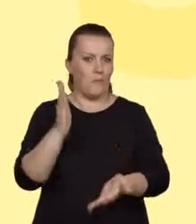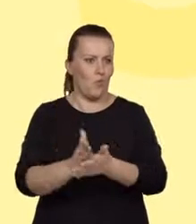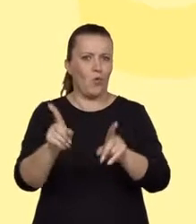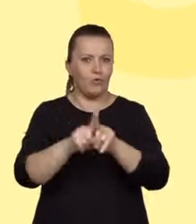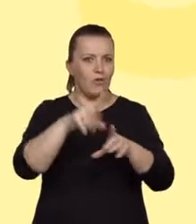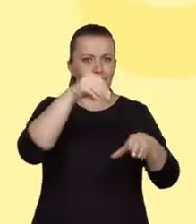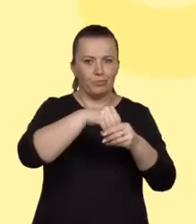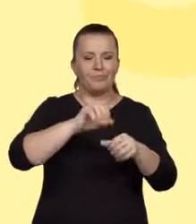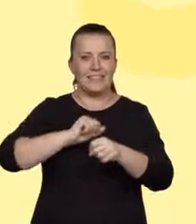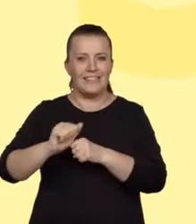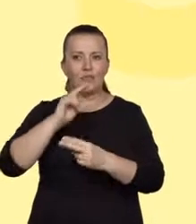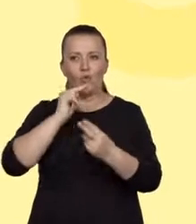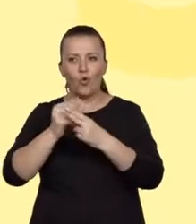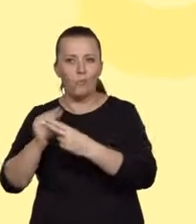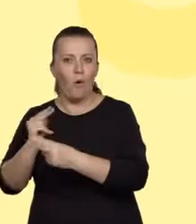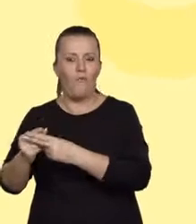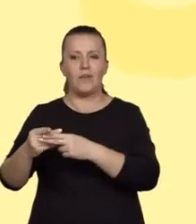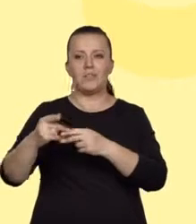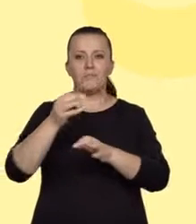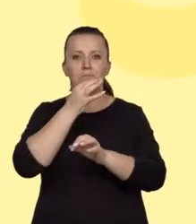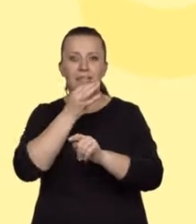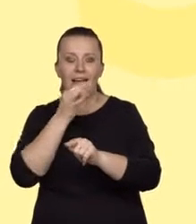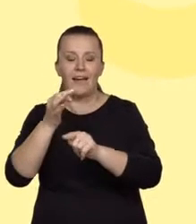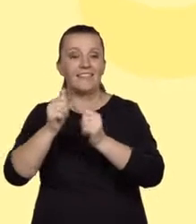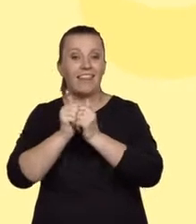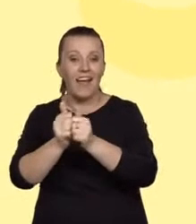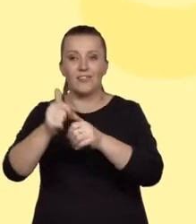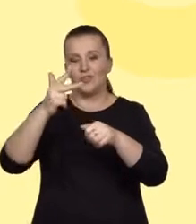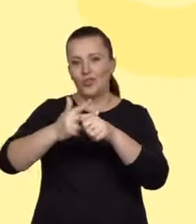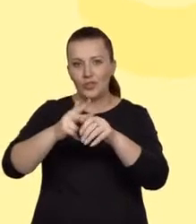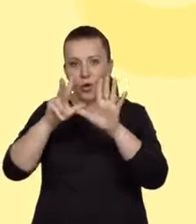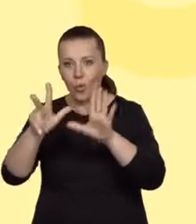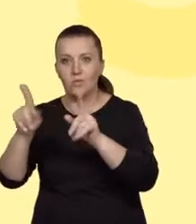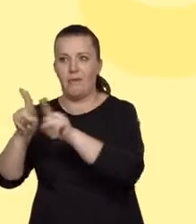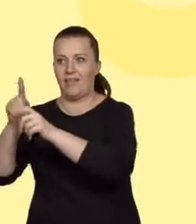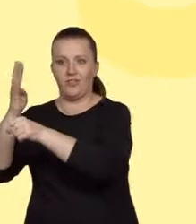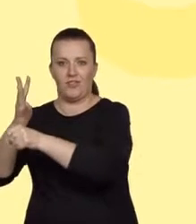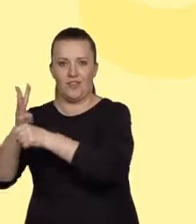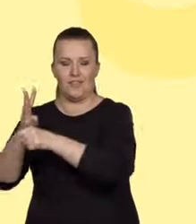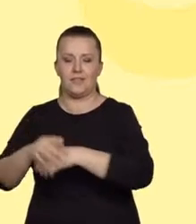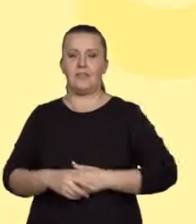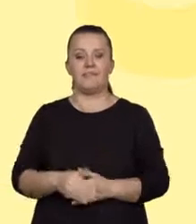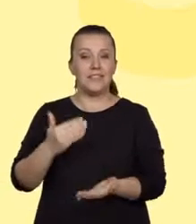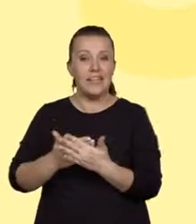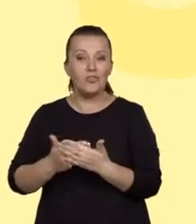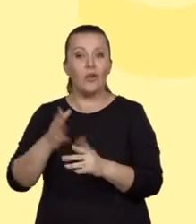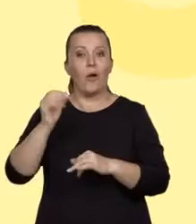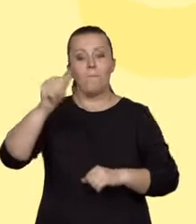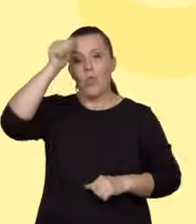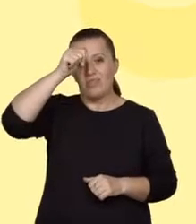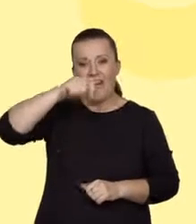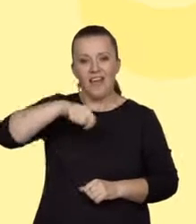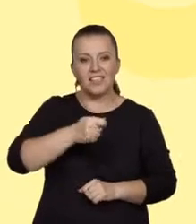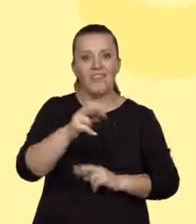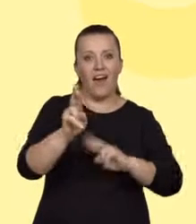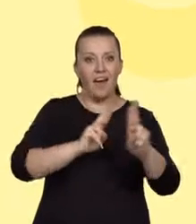udzieliliśmy od razu odpowiedzi na zadanie 38 i 40. Nazwaliśmy bowiem reakcję, której efektem jest